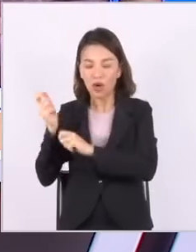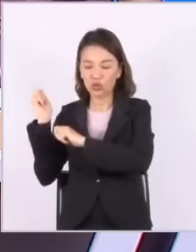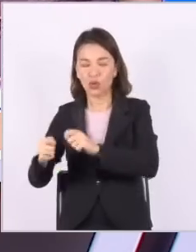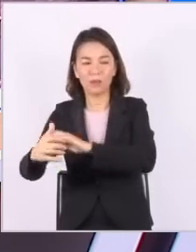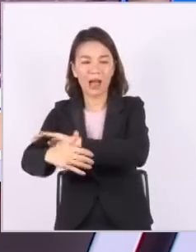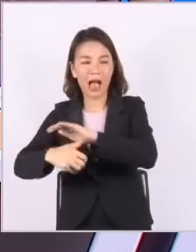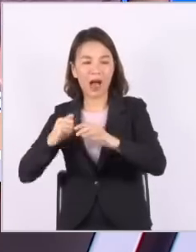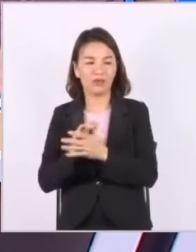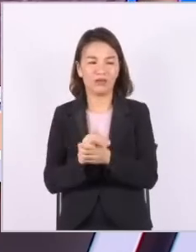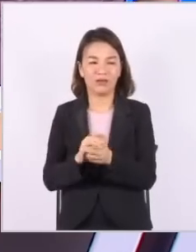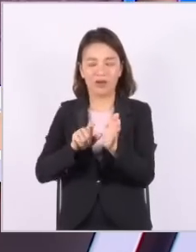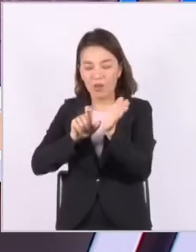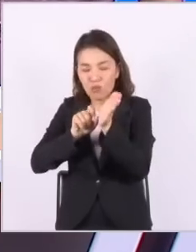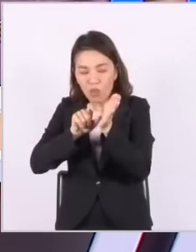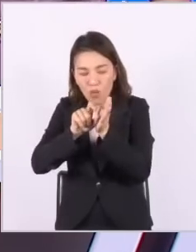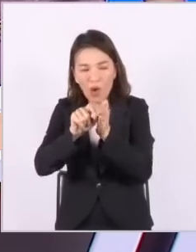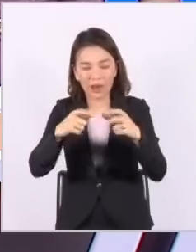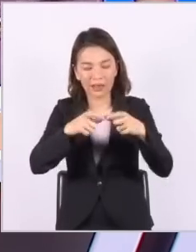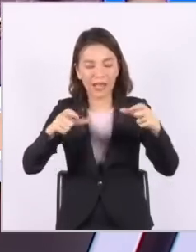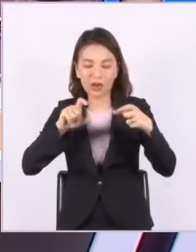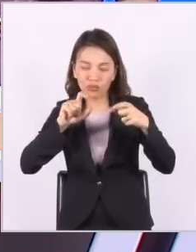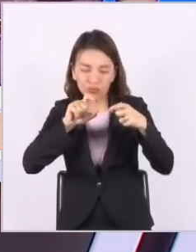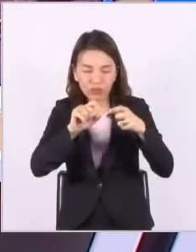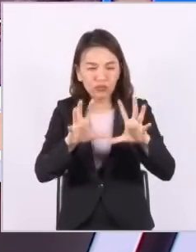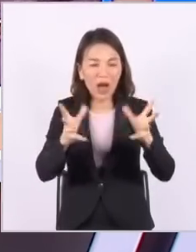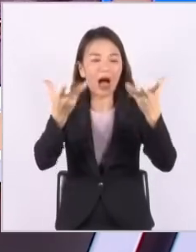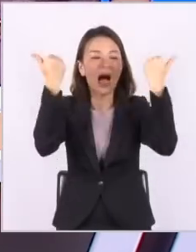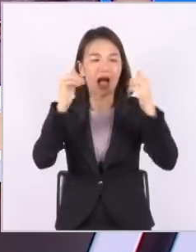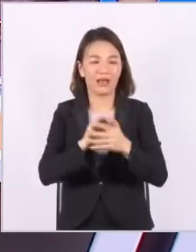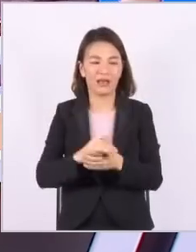วกกินค่ะคราวนี้ไม่เหลืออะไรสักบาท นะโดนเมียด่าตะกะ